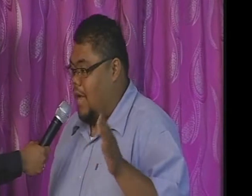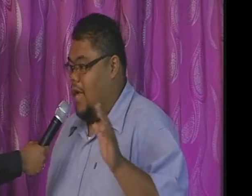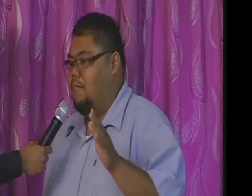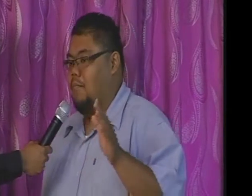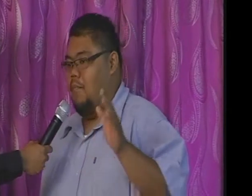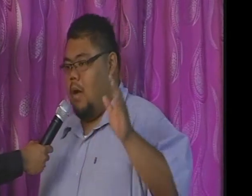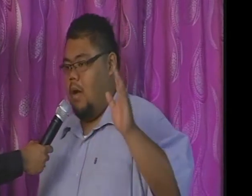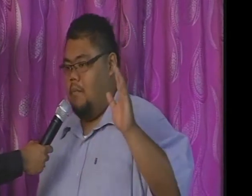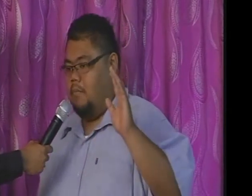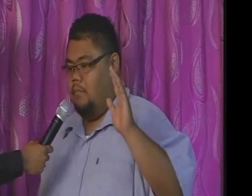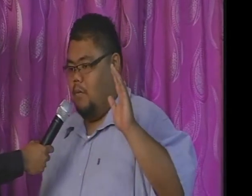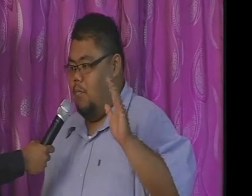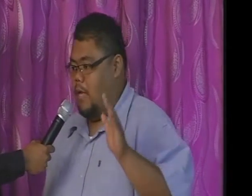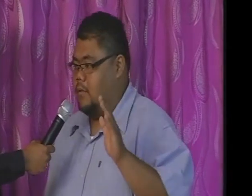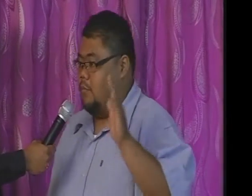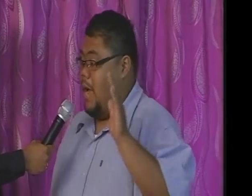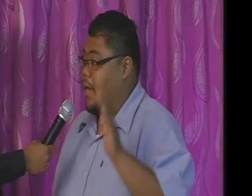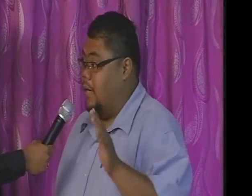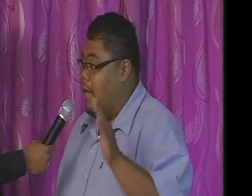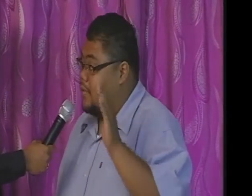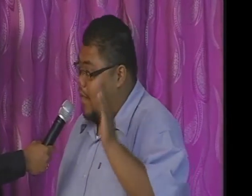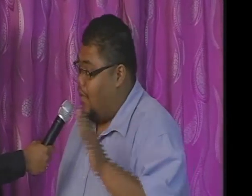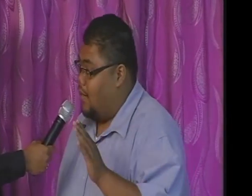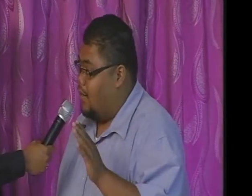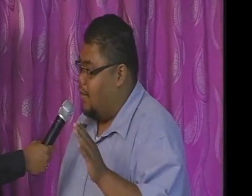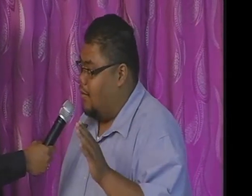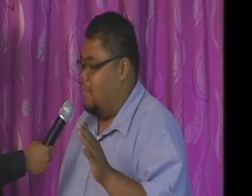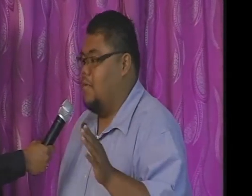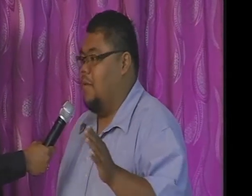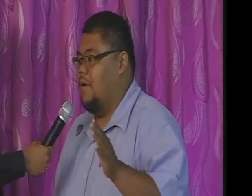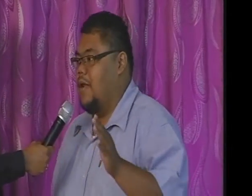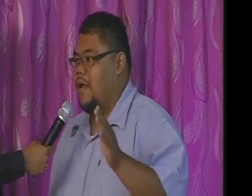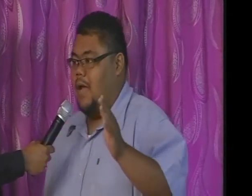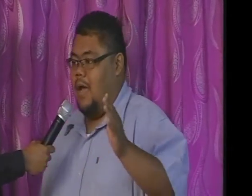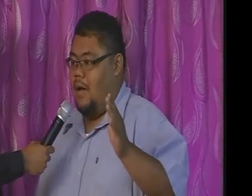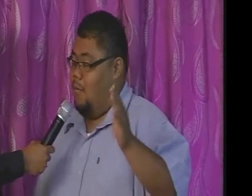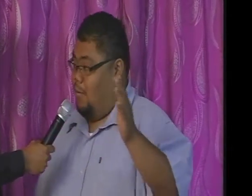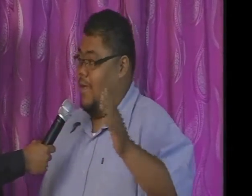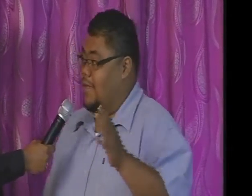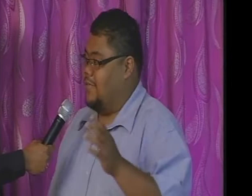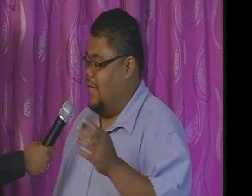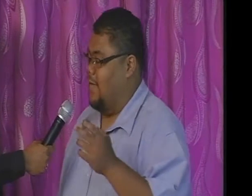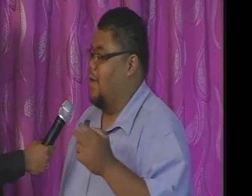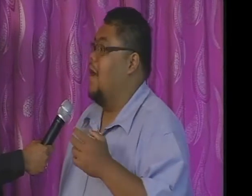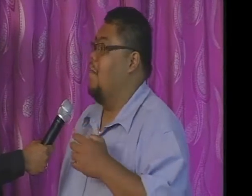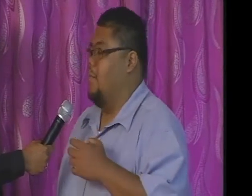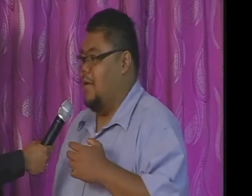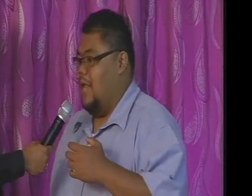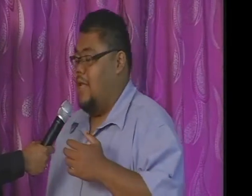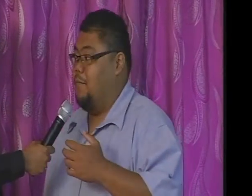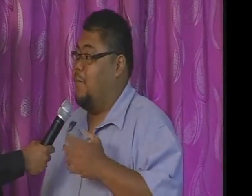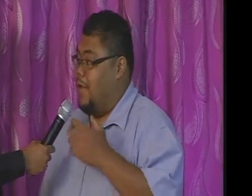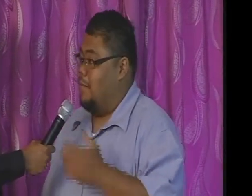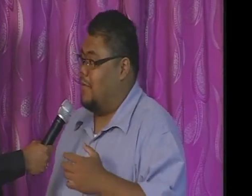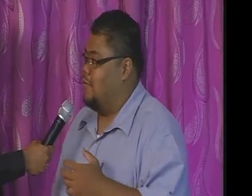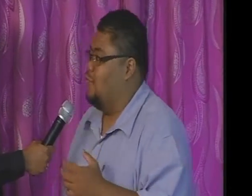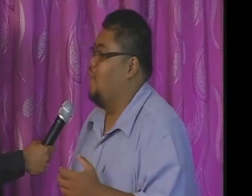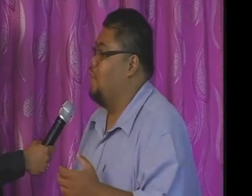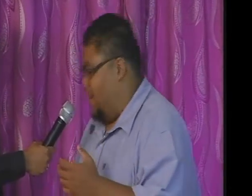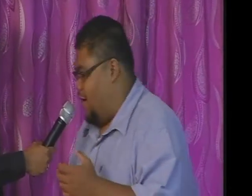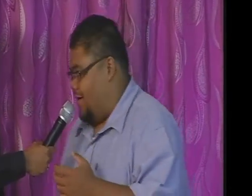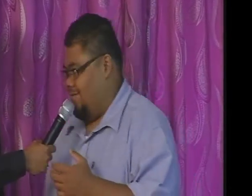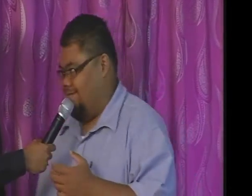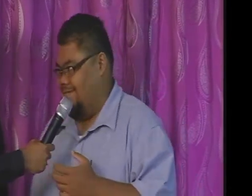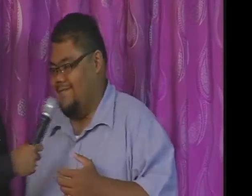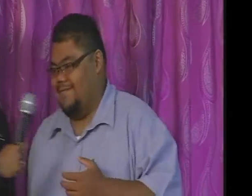dan gagal membuat cubaan yang terakhir yang menyebabkan membolehkan saya memenangi pingat emas